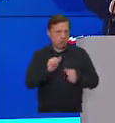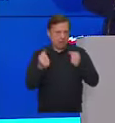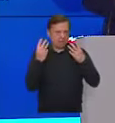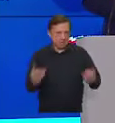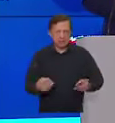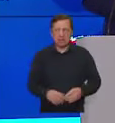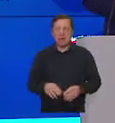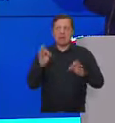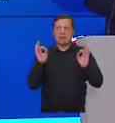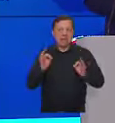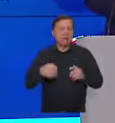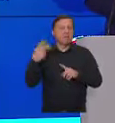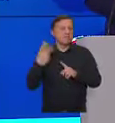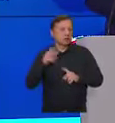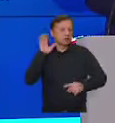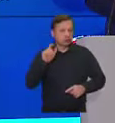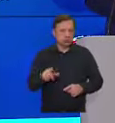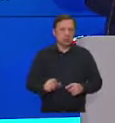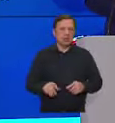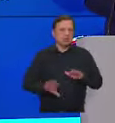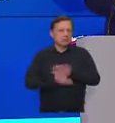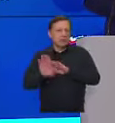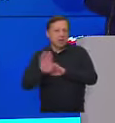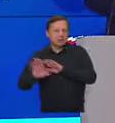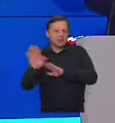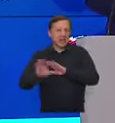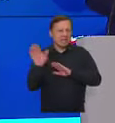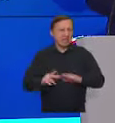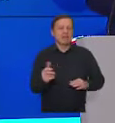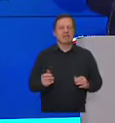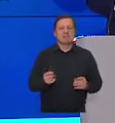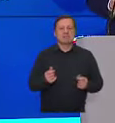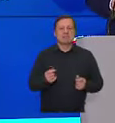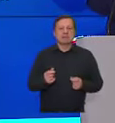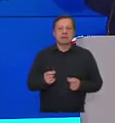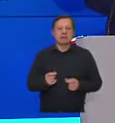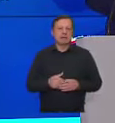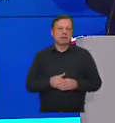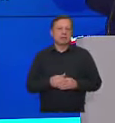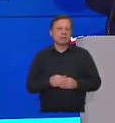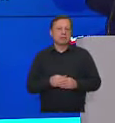teatr telewizji pokazuje spektakle będące jednocześnie